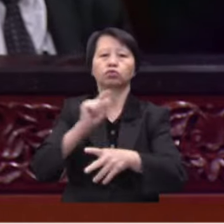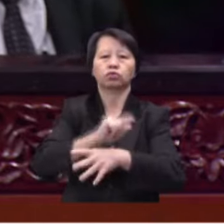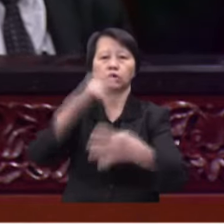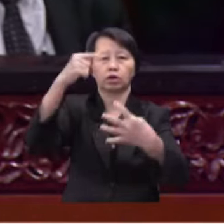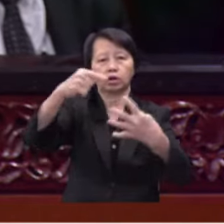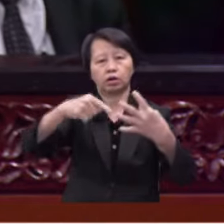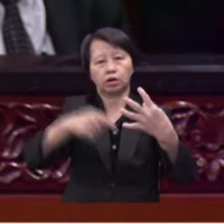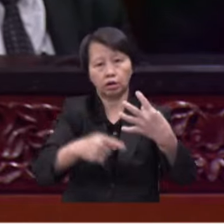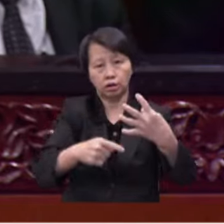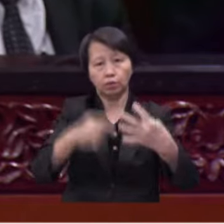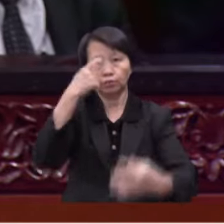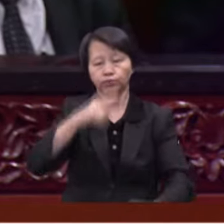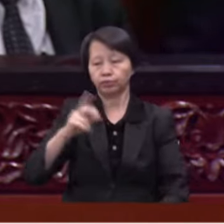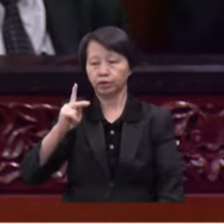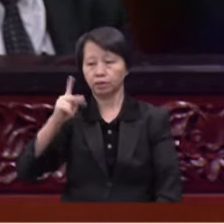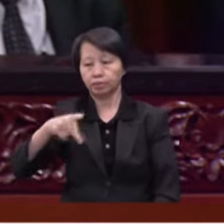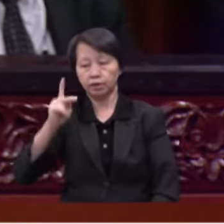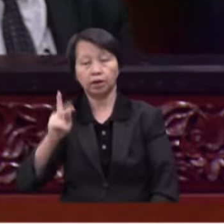tanpa